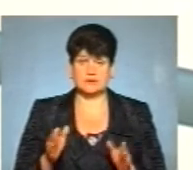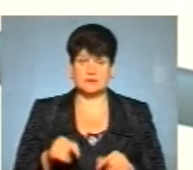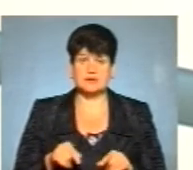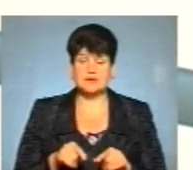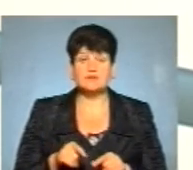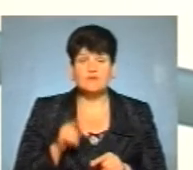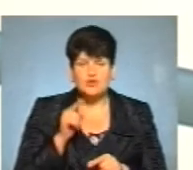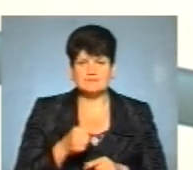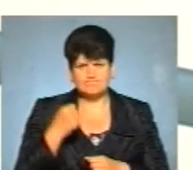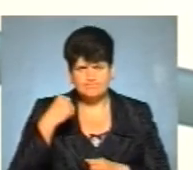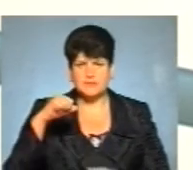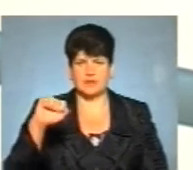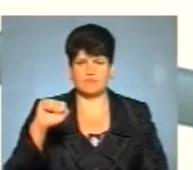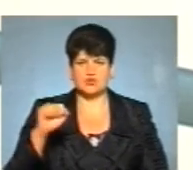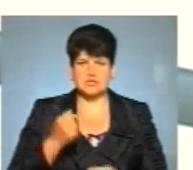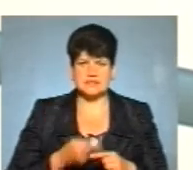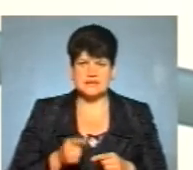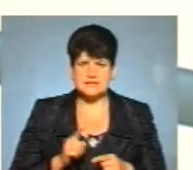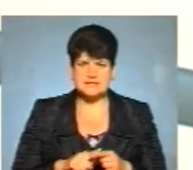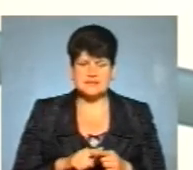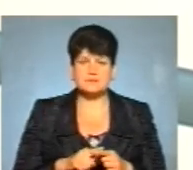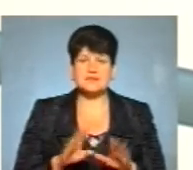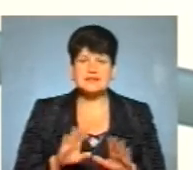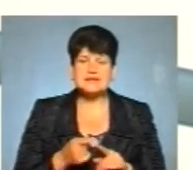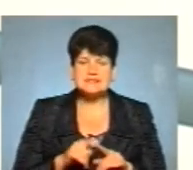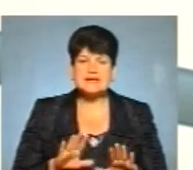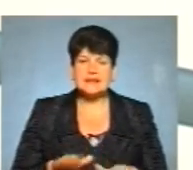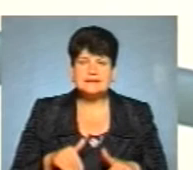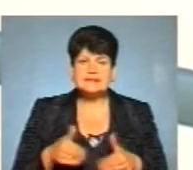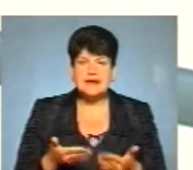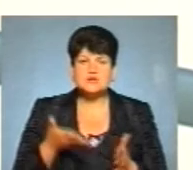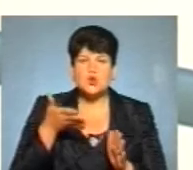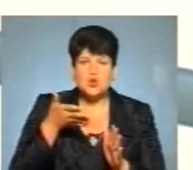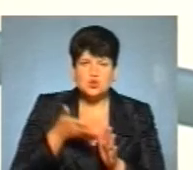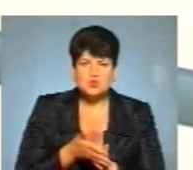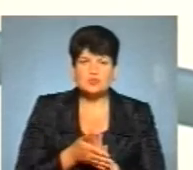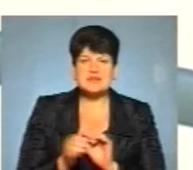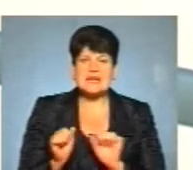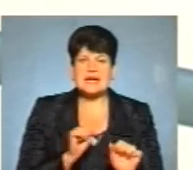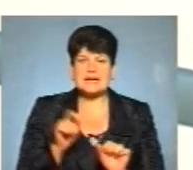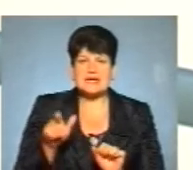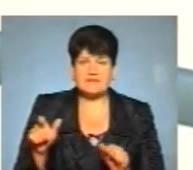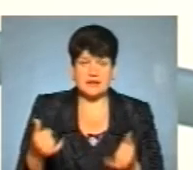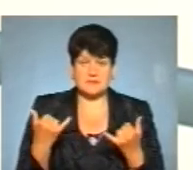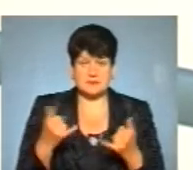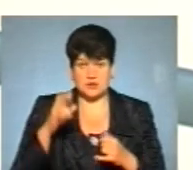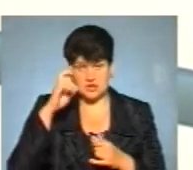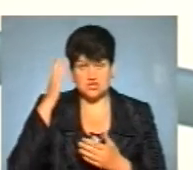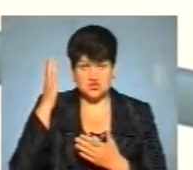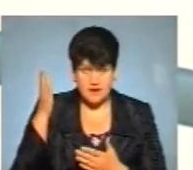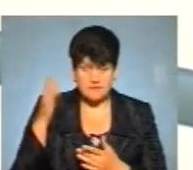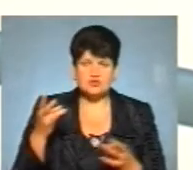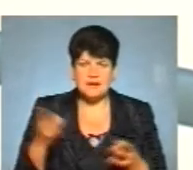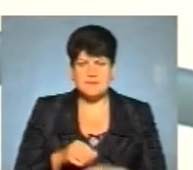вона переможе. Цей резонанс, він дасть розуміння керівникам теперішньої держави, що